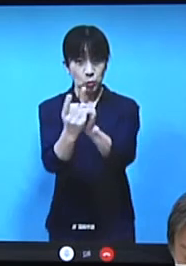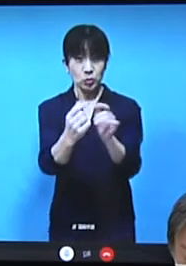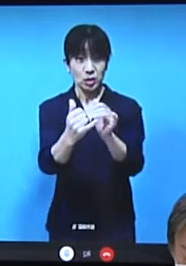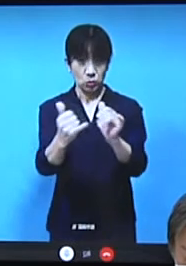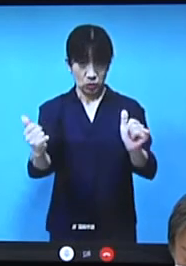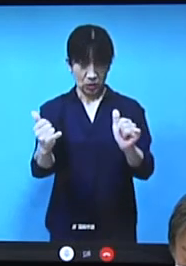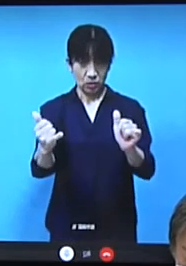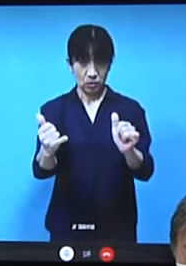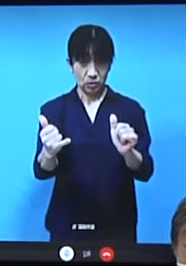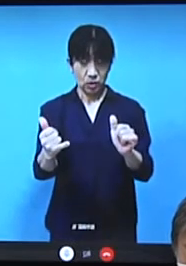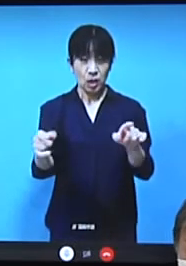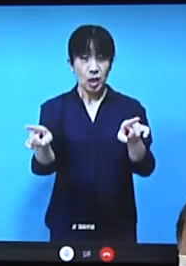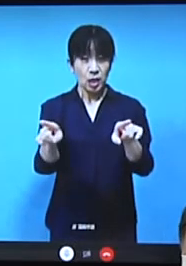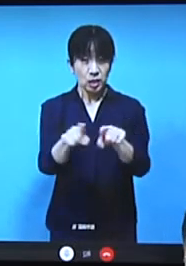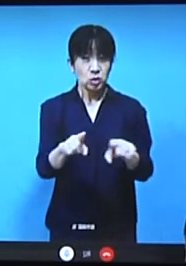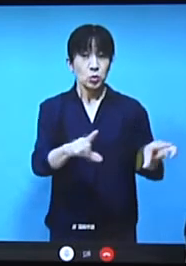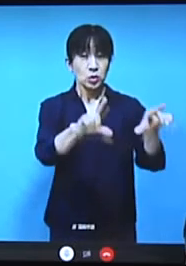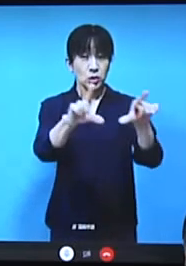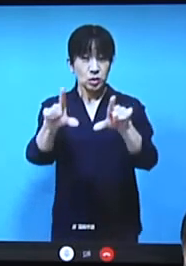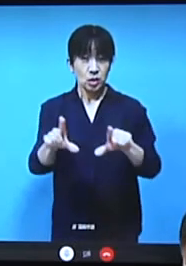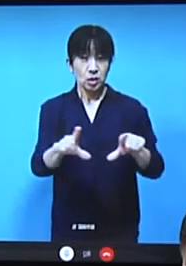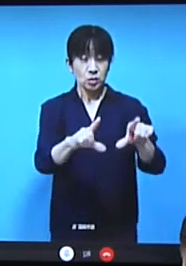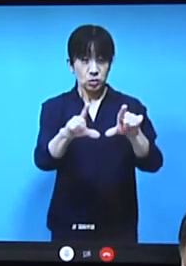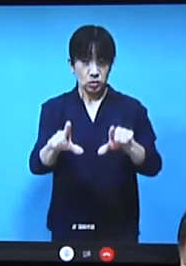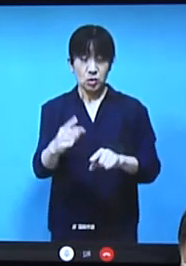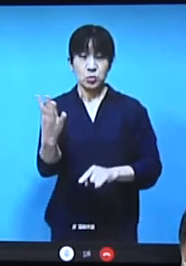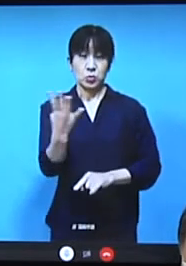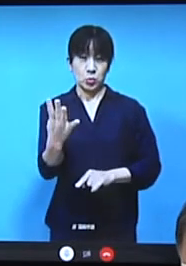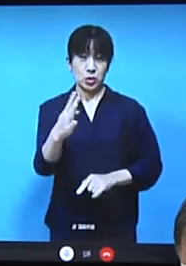同居されている方になります。